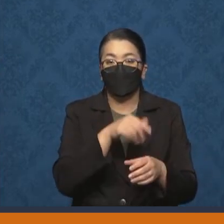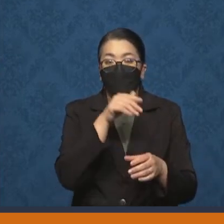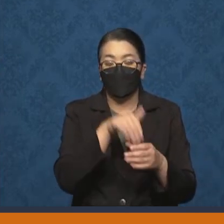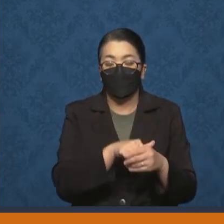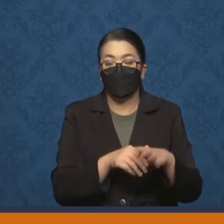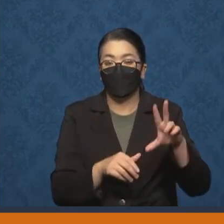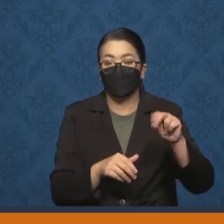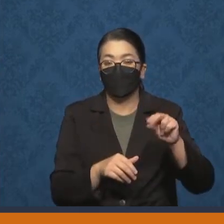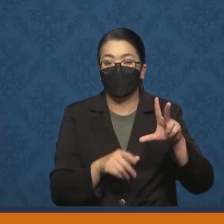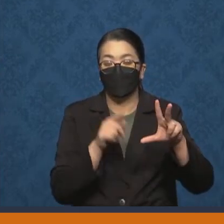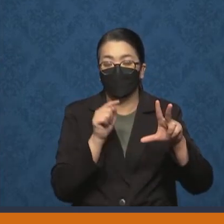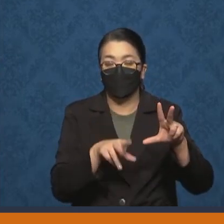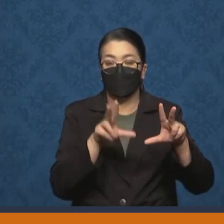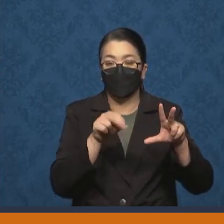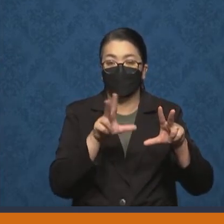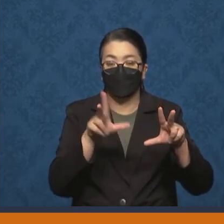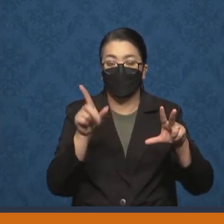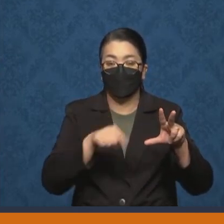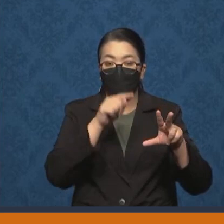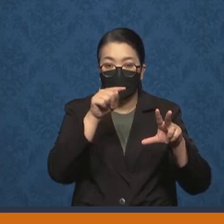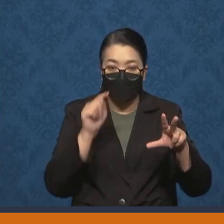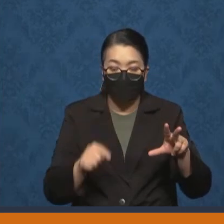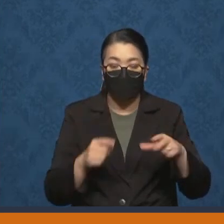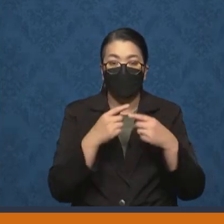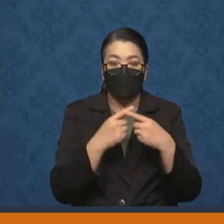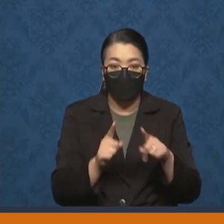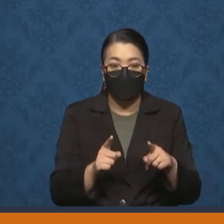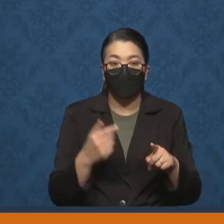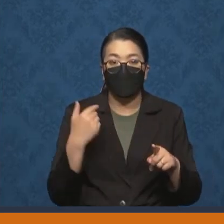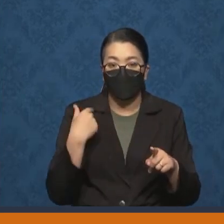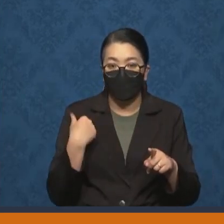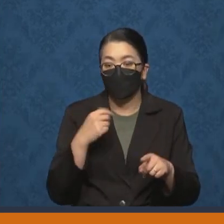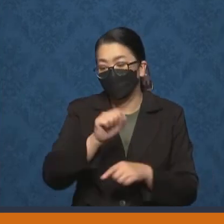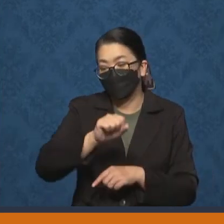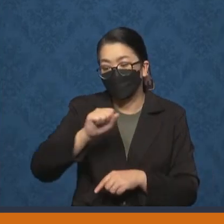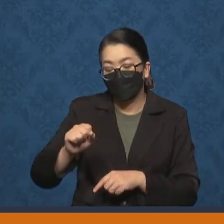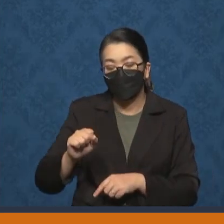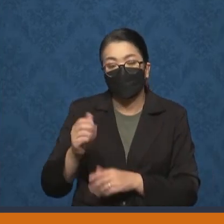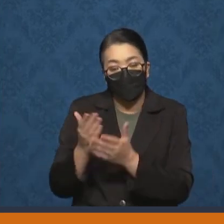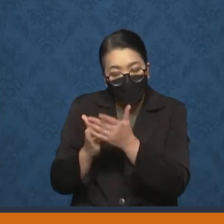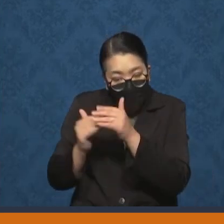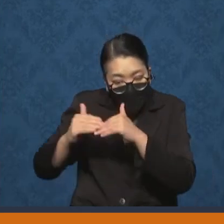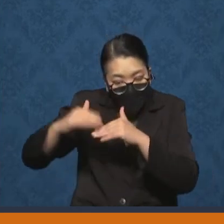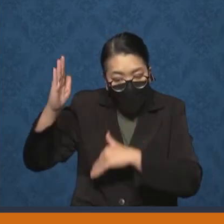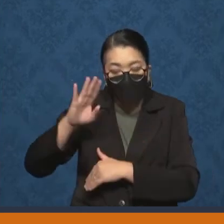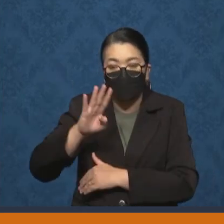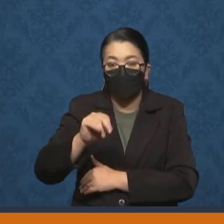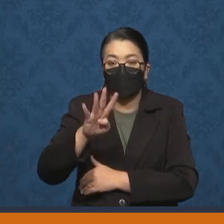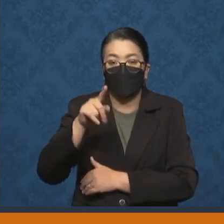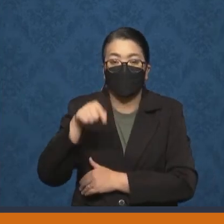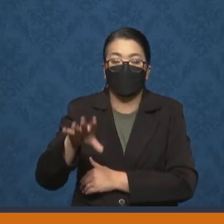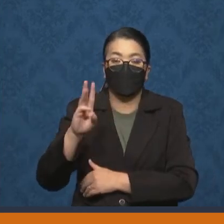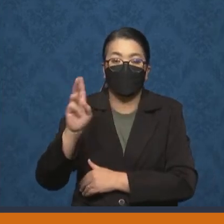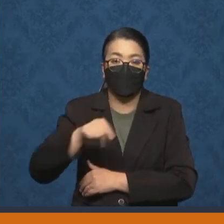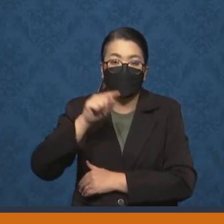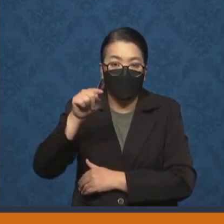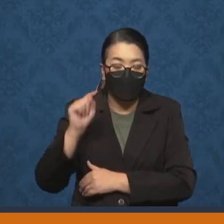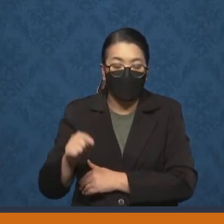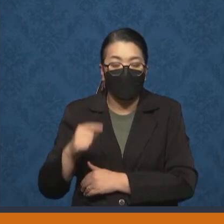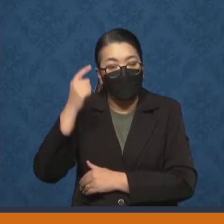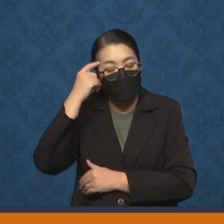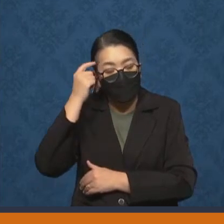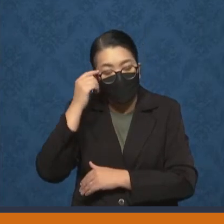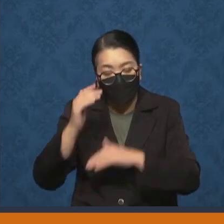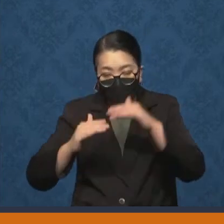ที่ 33.33% แต่กลับมีจำนวนสัดส่วนส.ส.ในสภาสูงถึง 44.6%คิดคำนวณค่าความคา